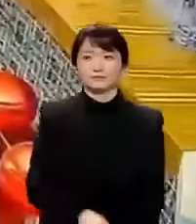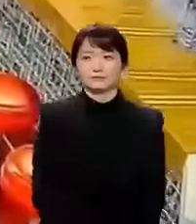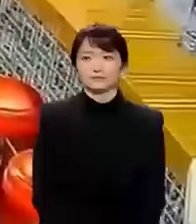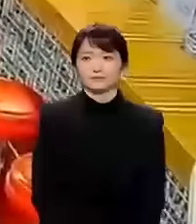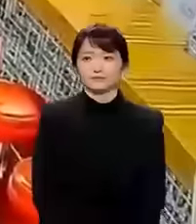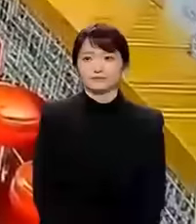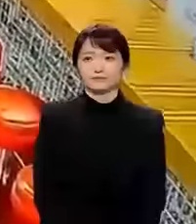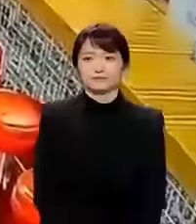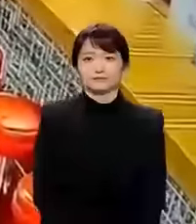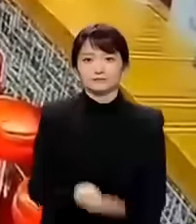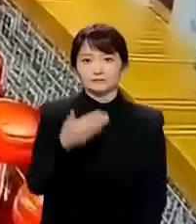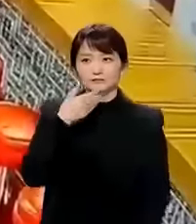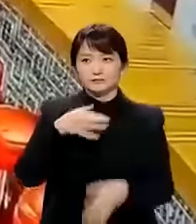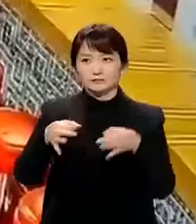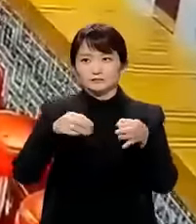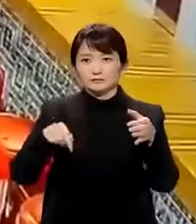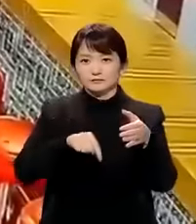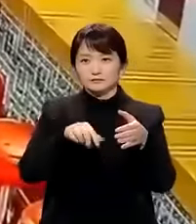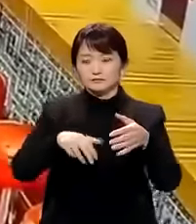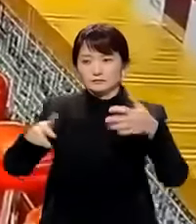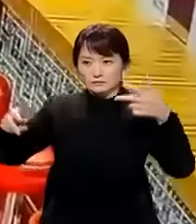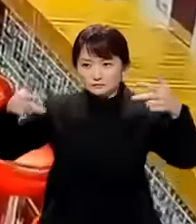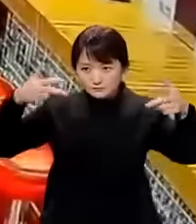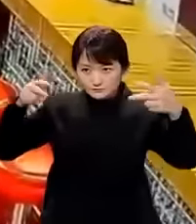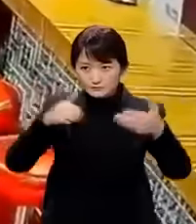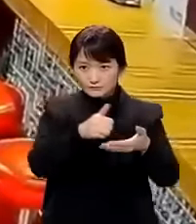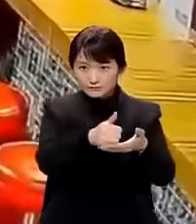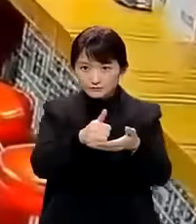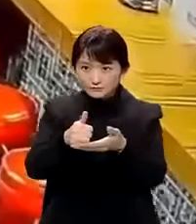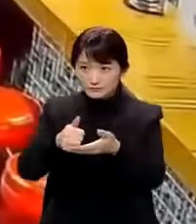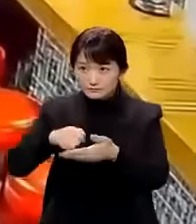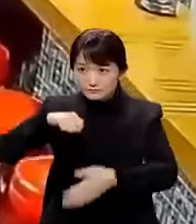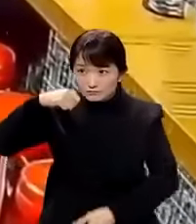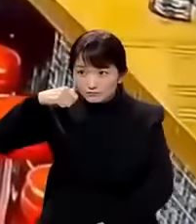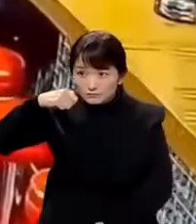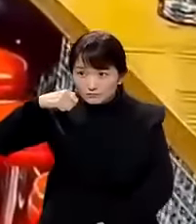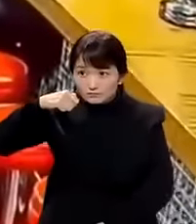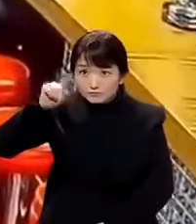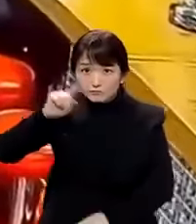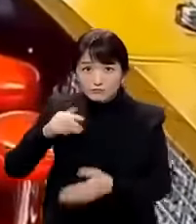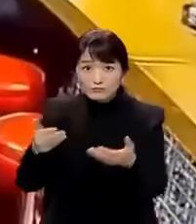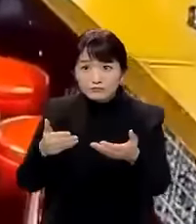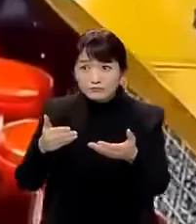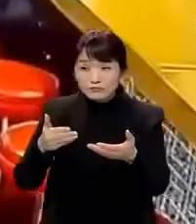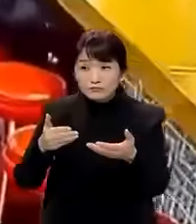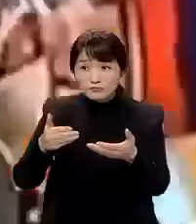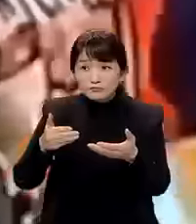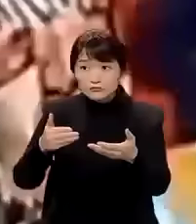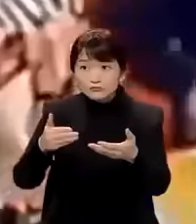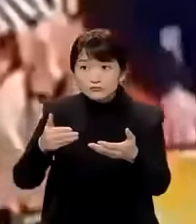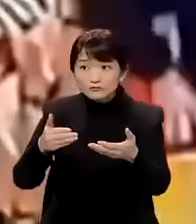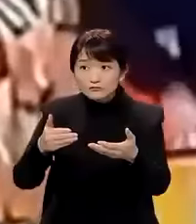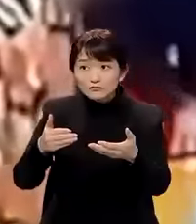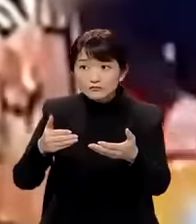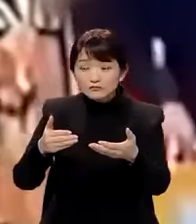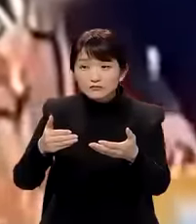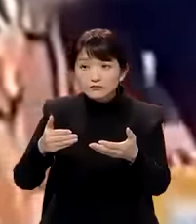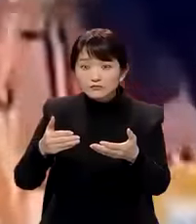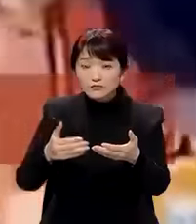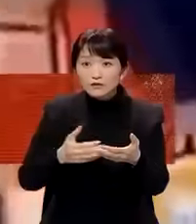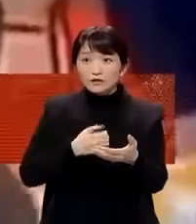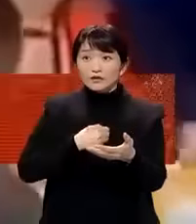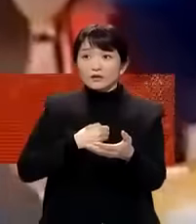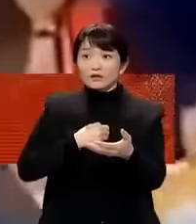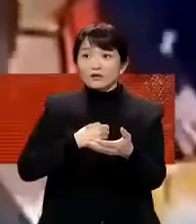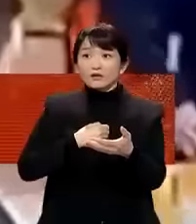가보시죠네 당한 cctv 영상 입니다 손님들이 식사하고 있죠 그런데 무슨 일인지 들 동시에 흠짓 놀라고요 뒤쪽에